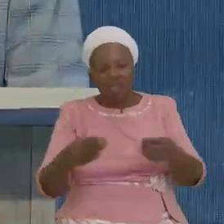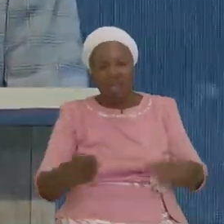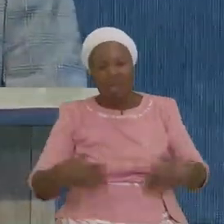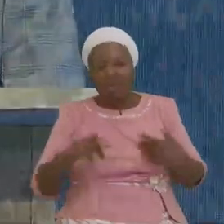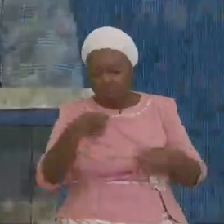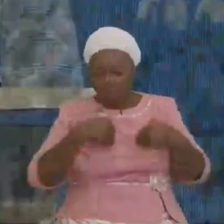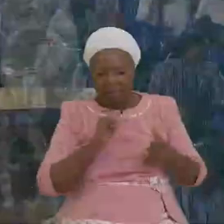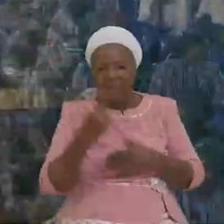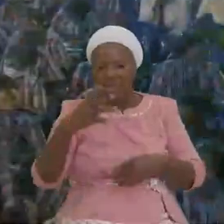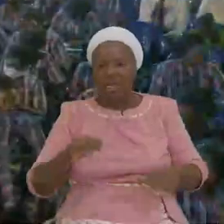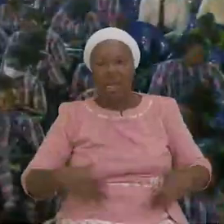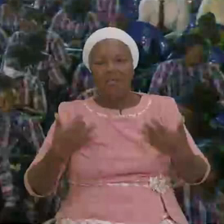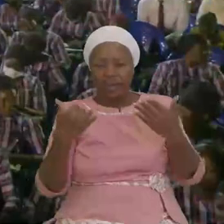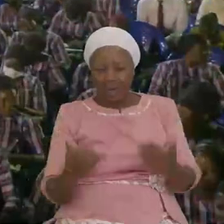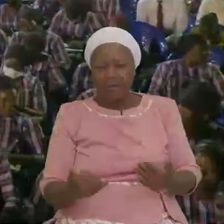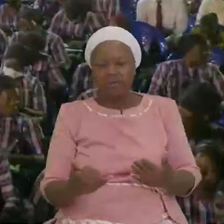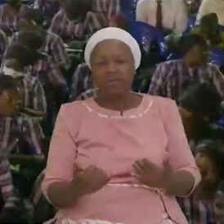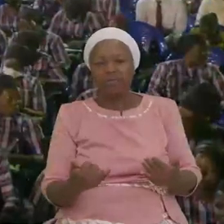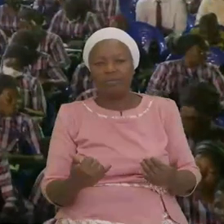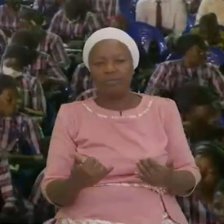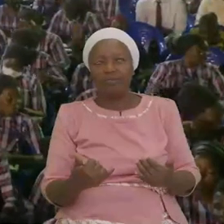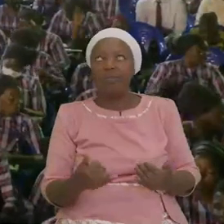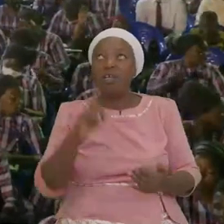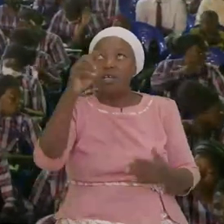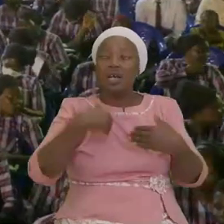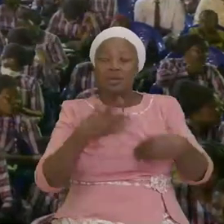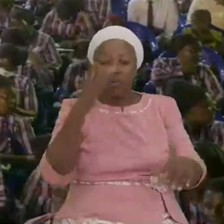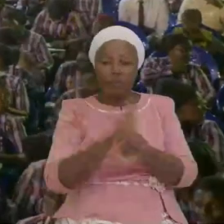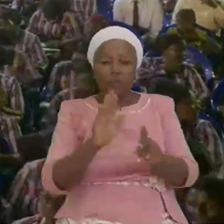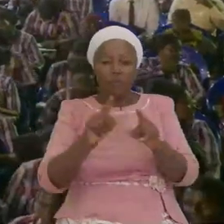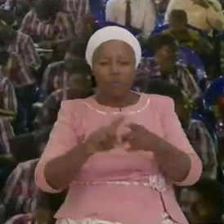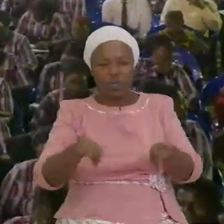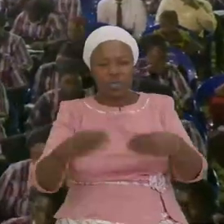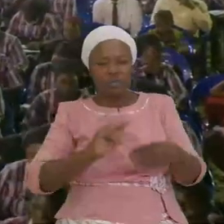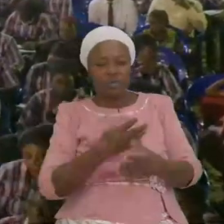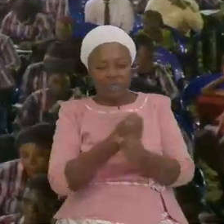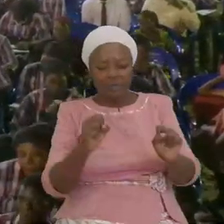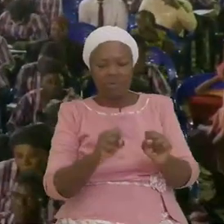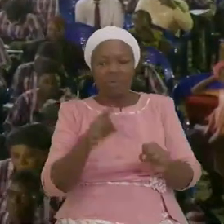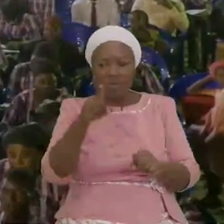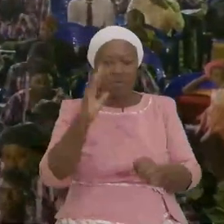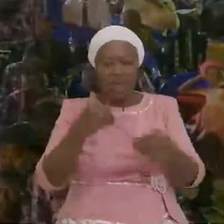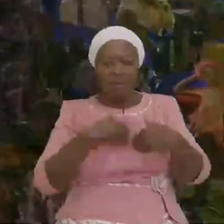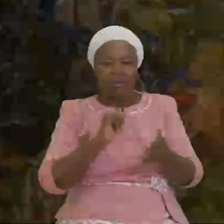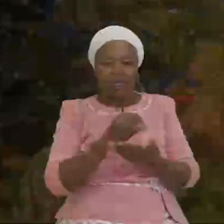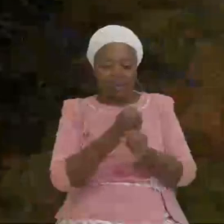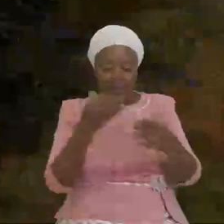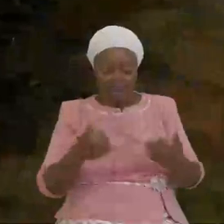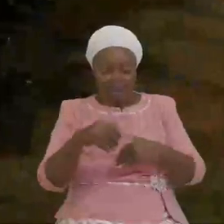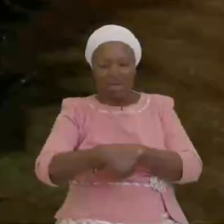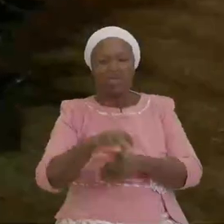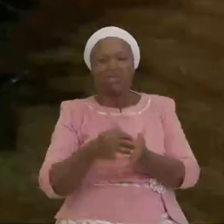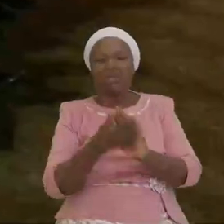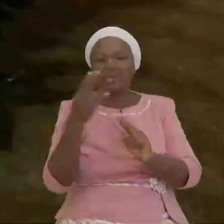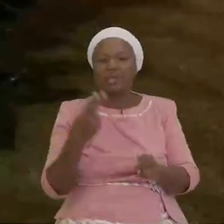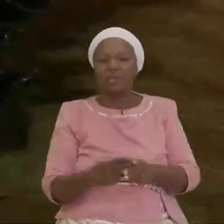Il a promis vous donner la vie éternelle. Vous aurez la vie éternelle ce jour. Il vous a fait la promesse